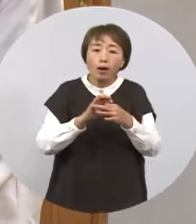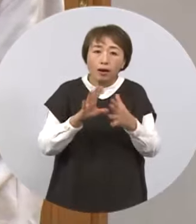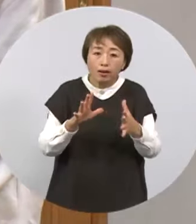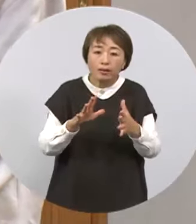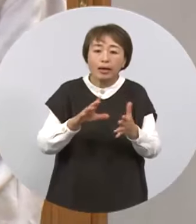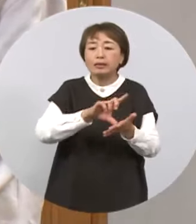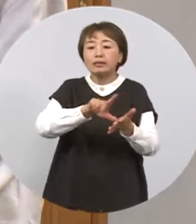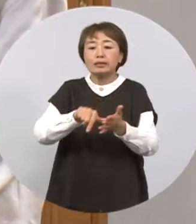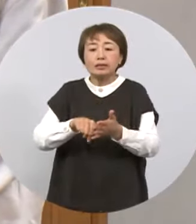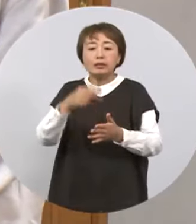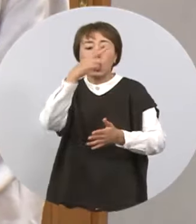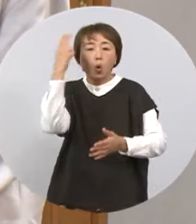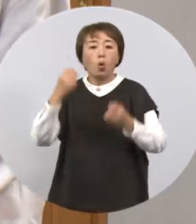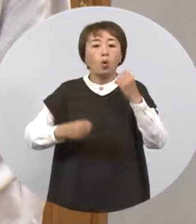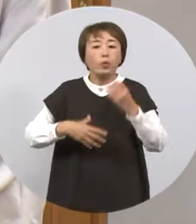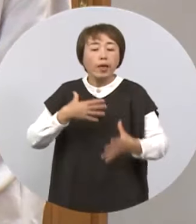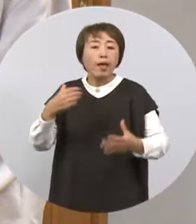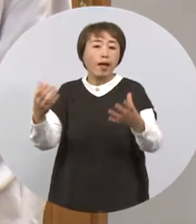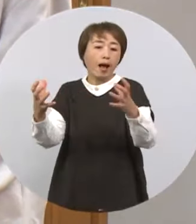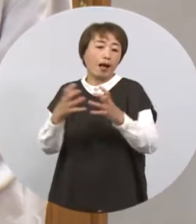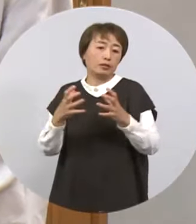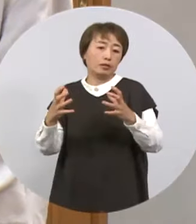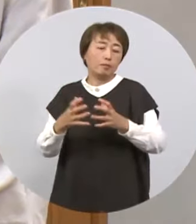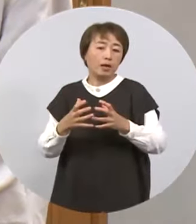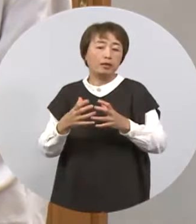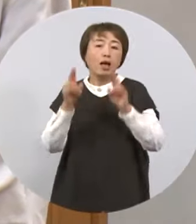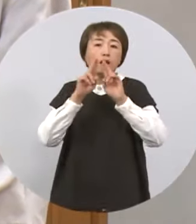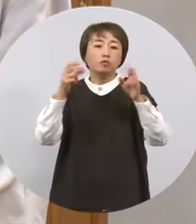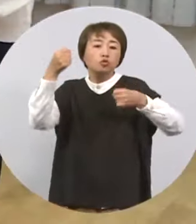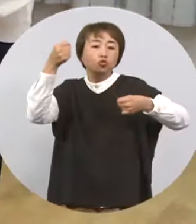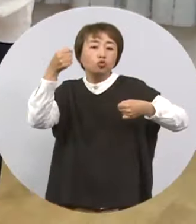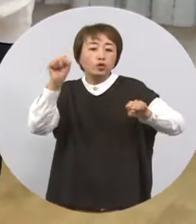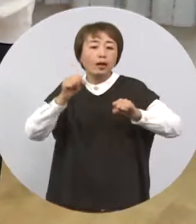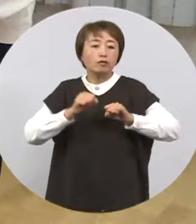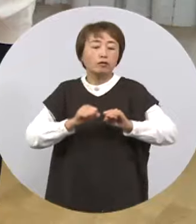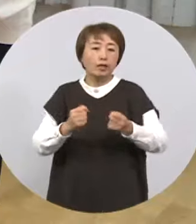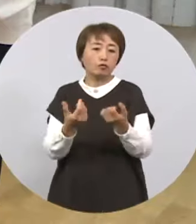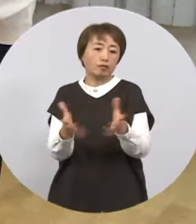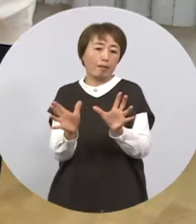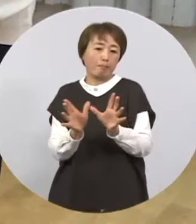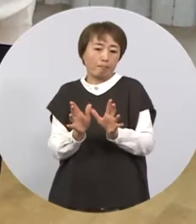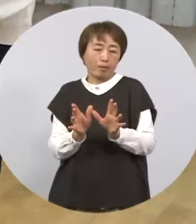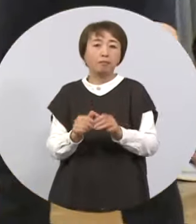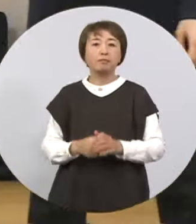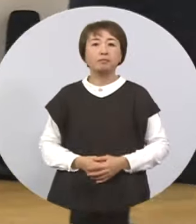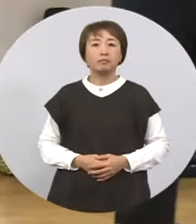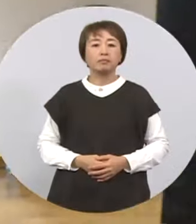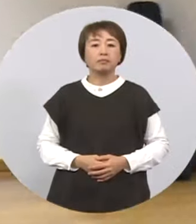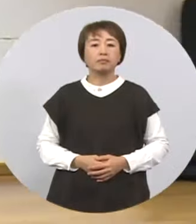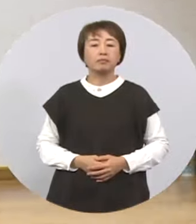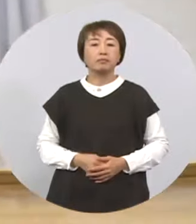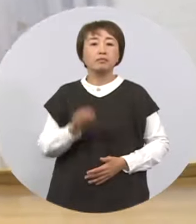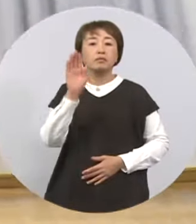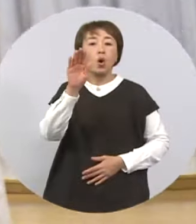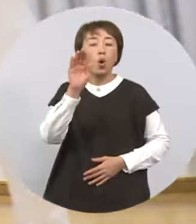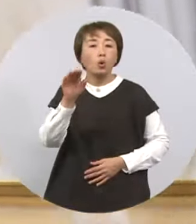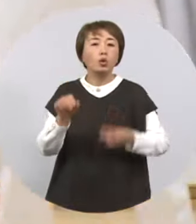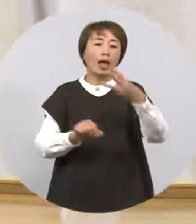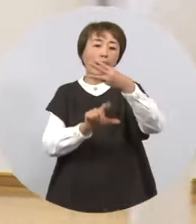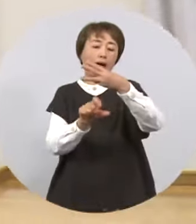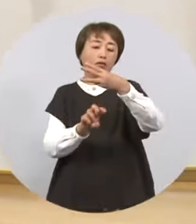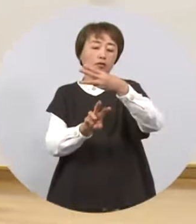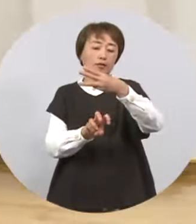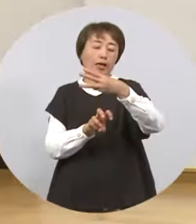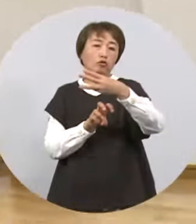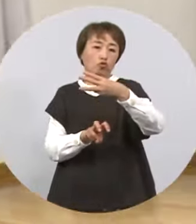域の高校生とかが集まってミュージカルをやっている団体になります。で、今年の3月30日に